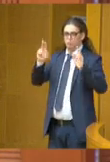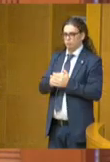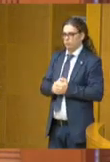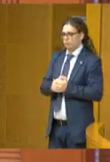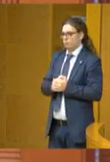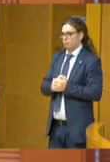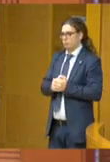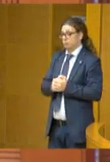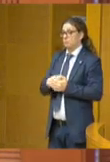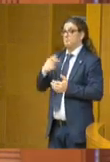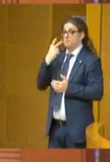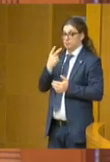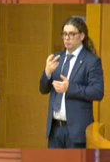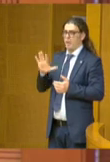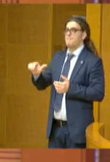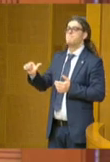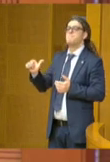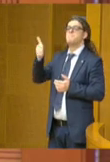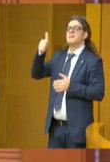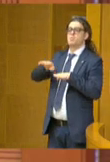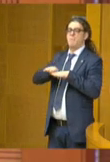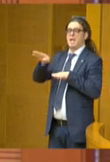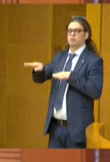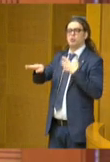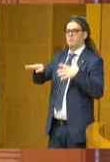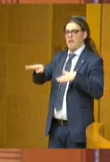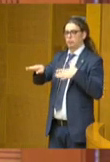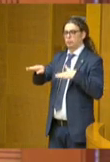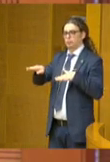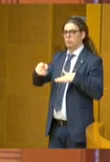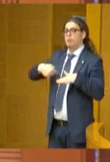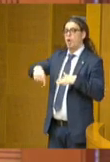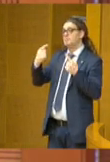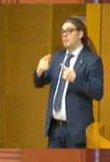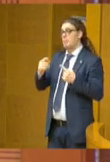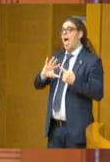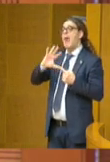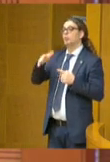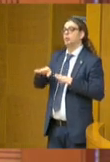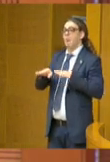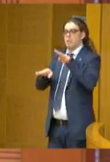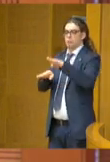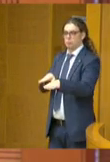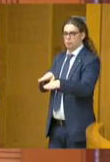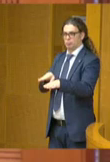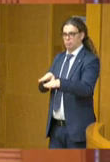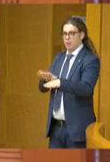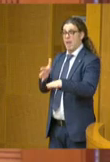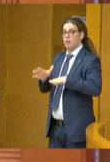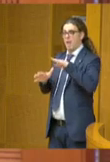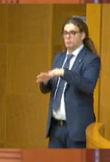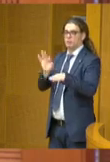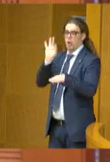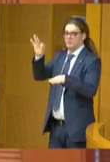possa portare alla reale applicazione dei principi sanciti dalla Convenzione ONU. Abbiamo in qualche modo fatto un primo